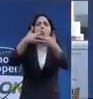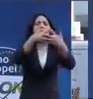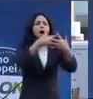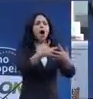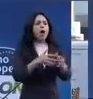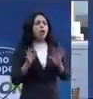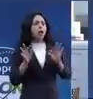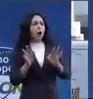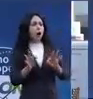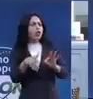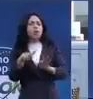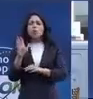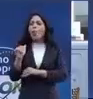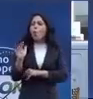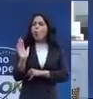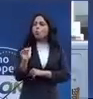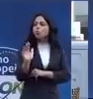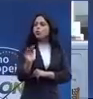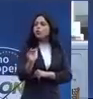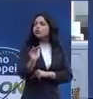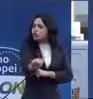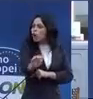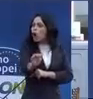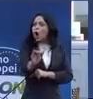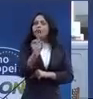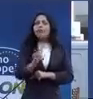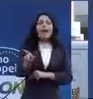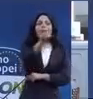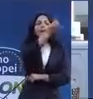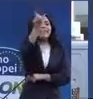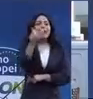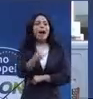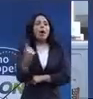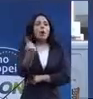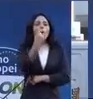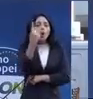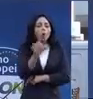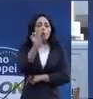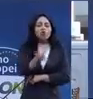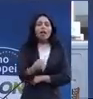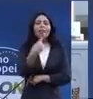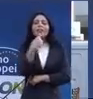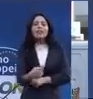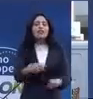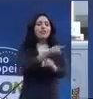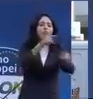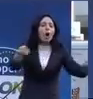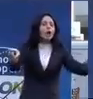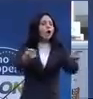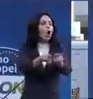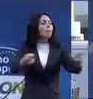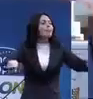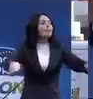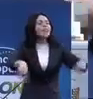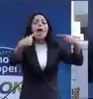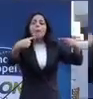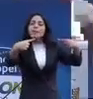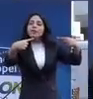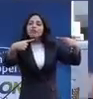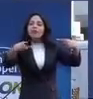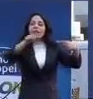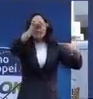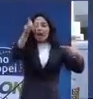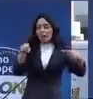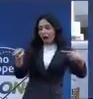e tutti i giorni avete in Italia qualcuno che vi dice siete nemici l'italiano alla